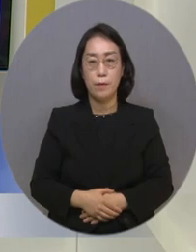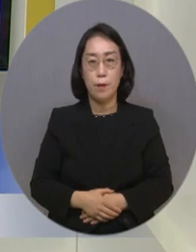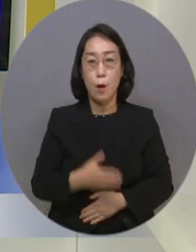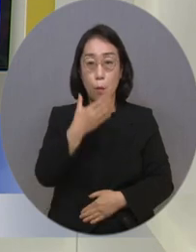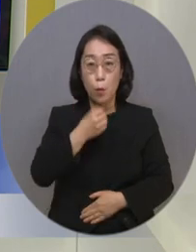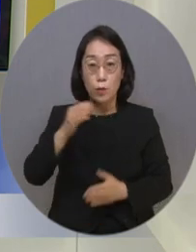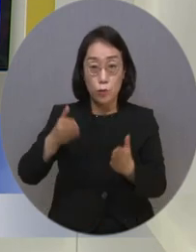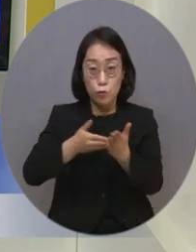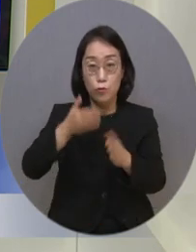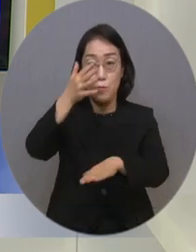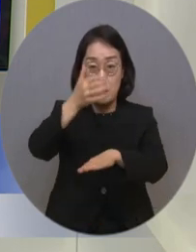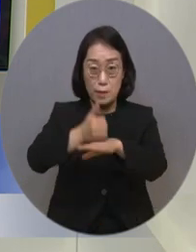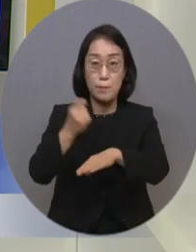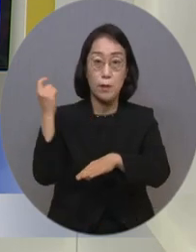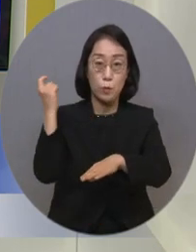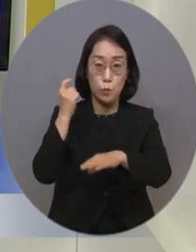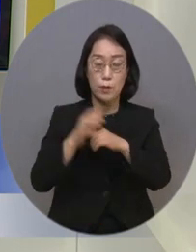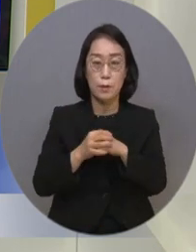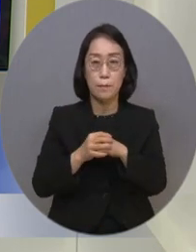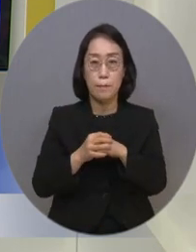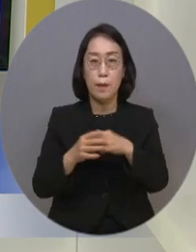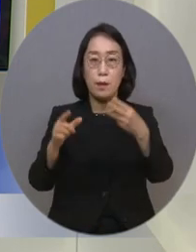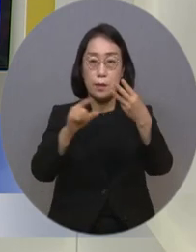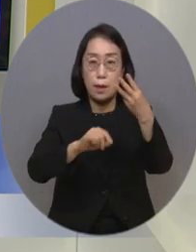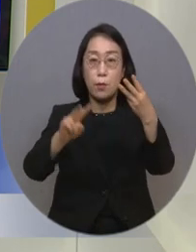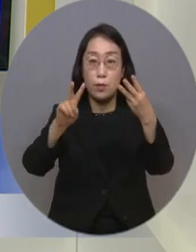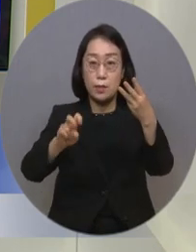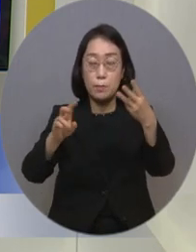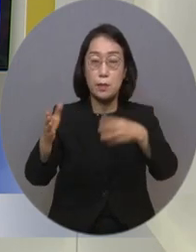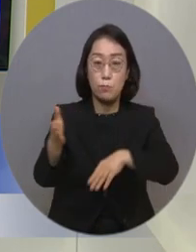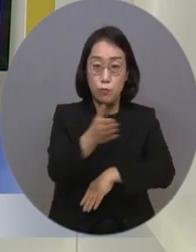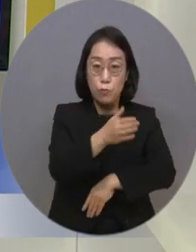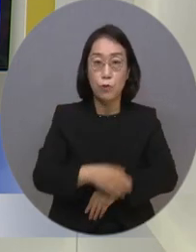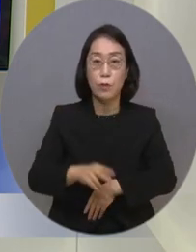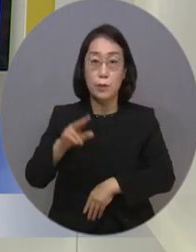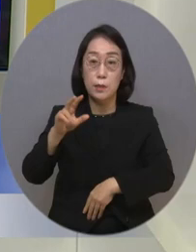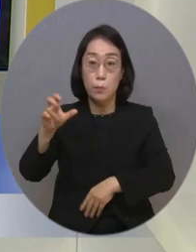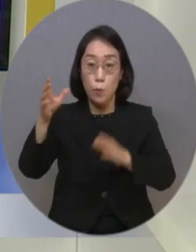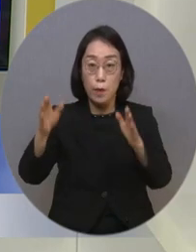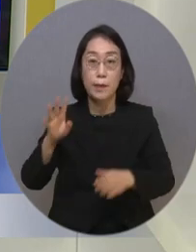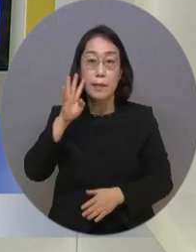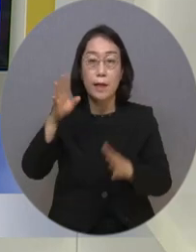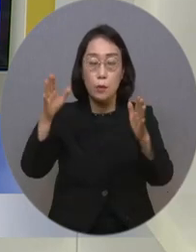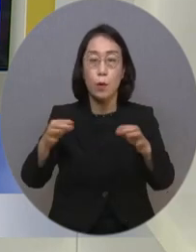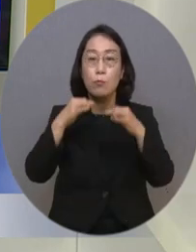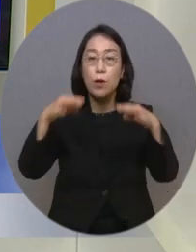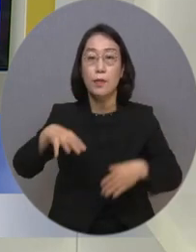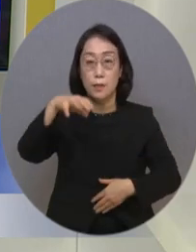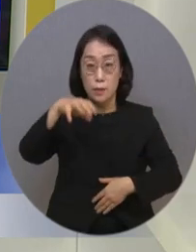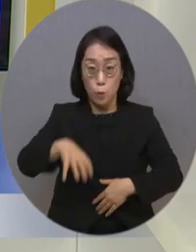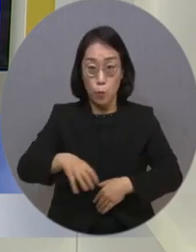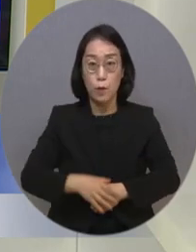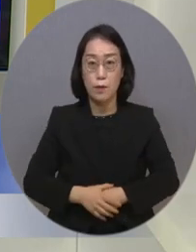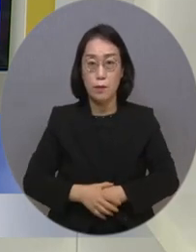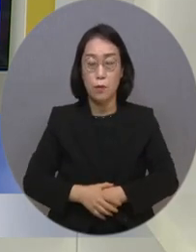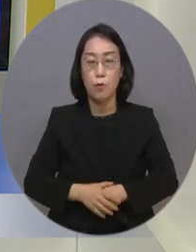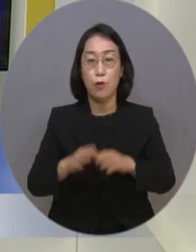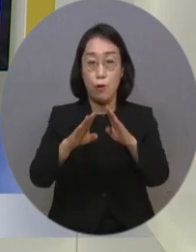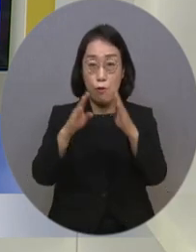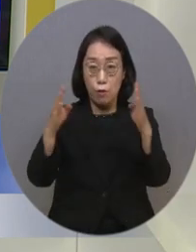뉴스 마지막 기사입니다. 오는 3월 22일부터 25일까지 4일간 프랑스 메스시에서